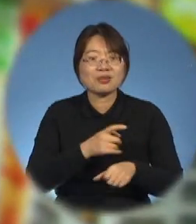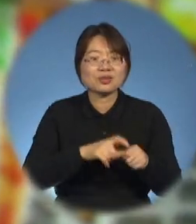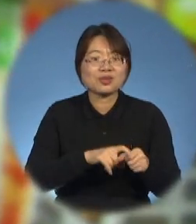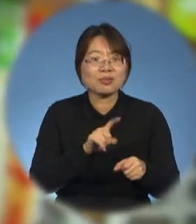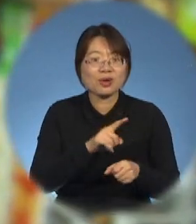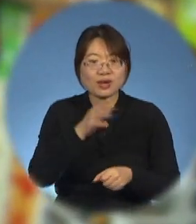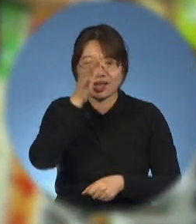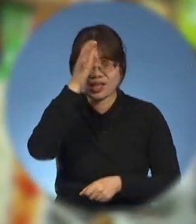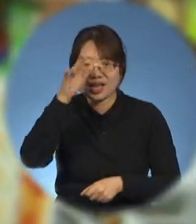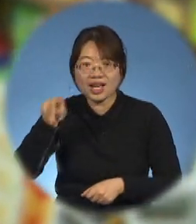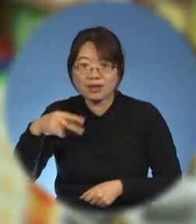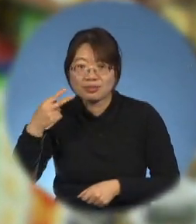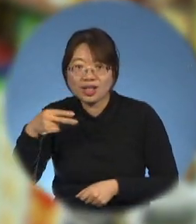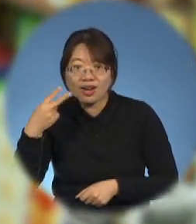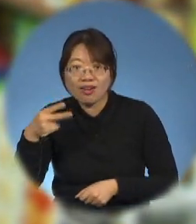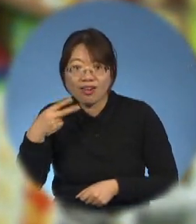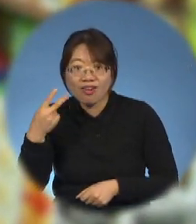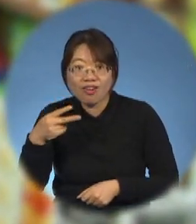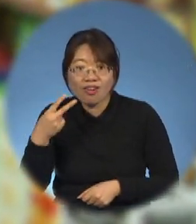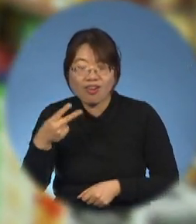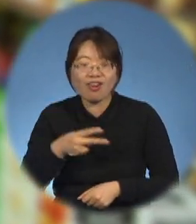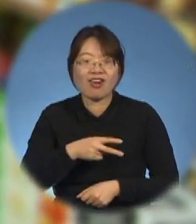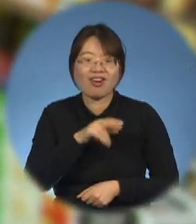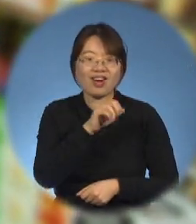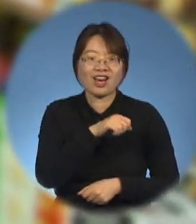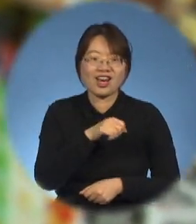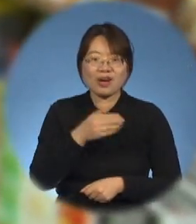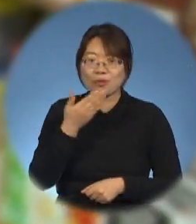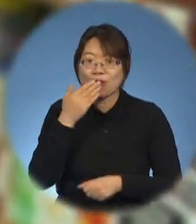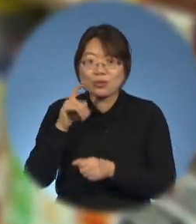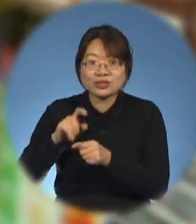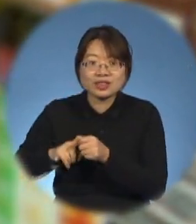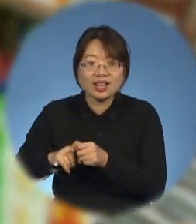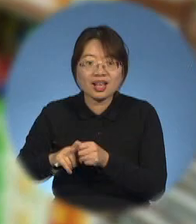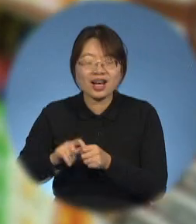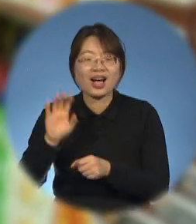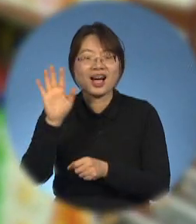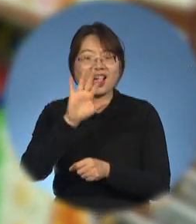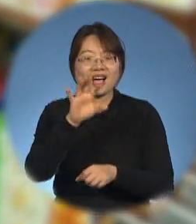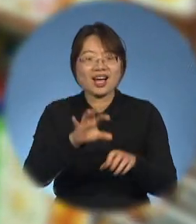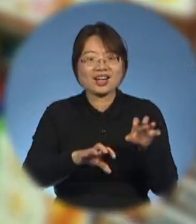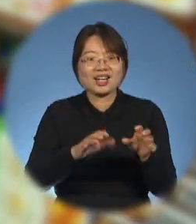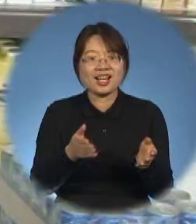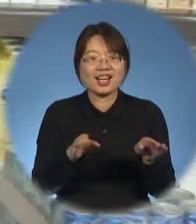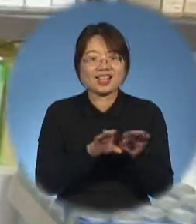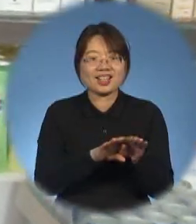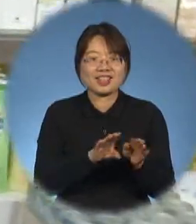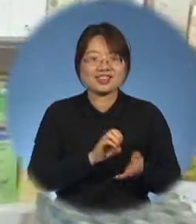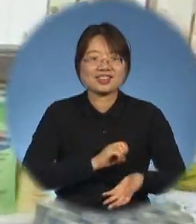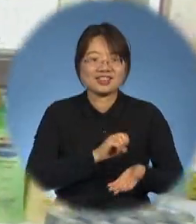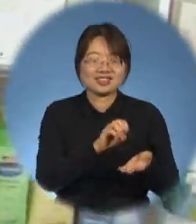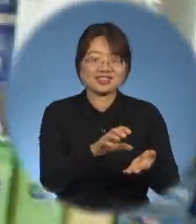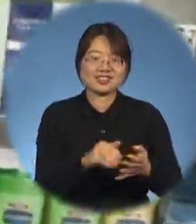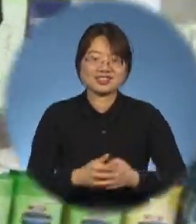나면 라면 요 날은 드시게 어 어 해외 거래 갖다 줄래